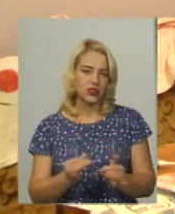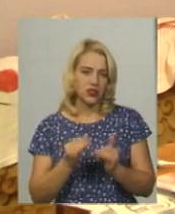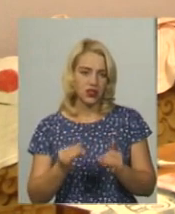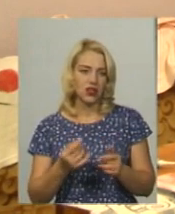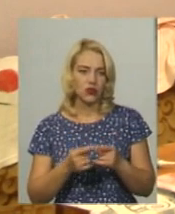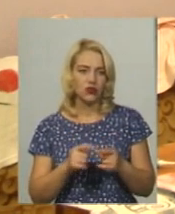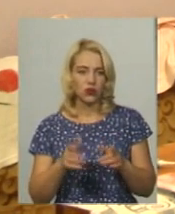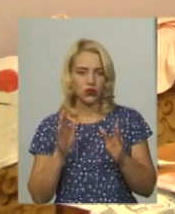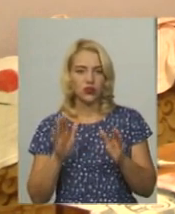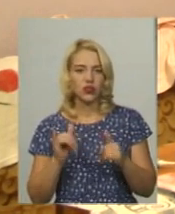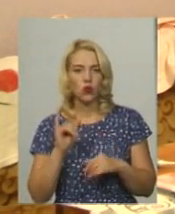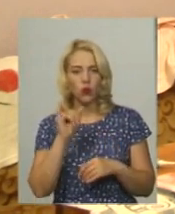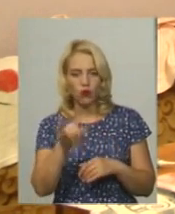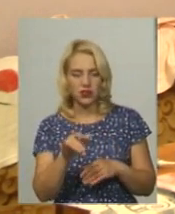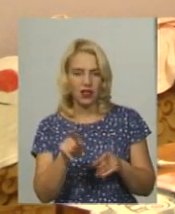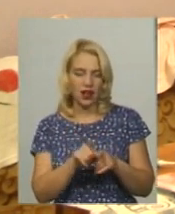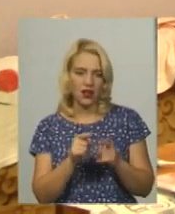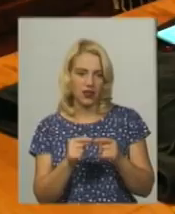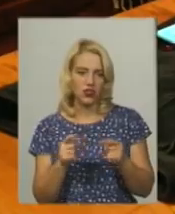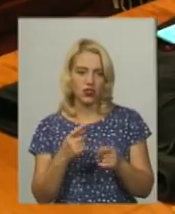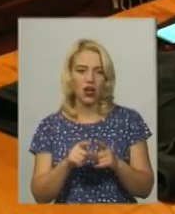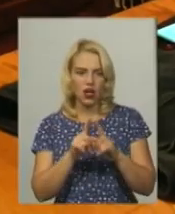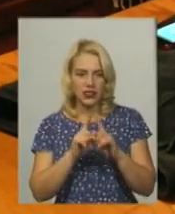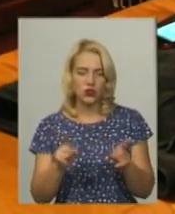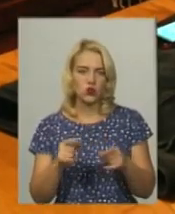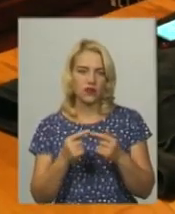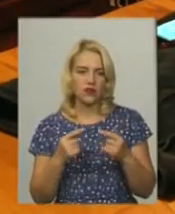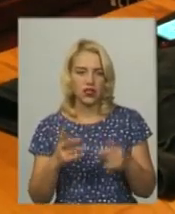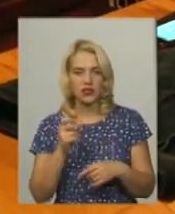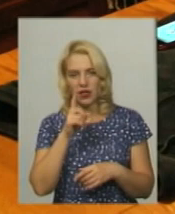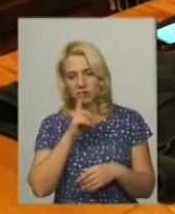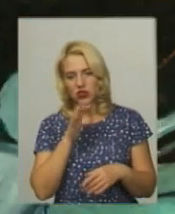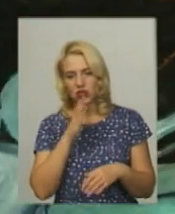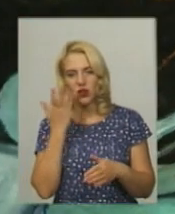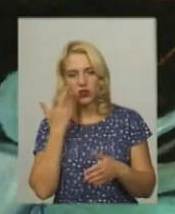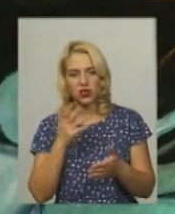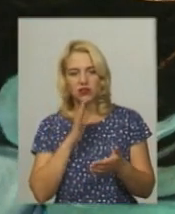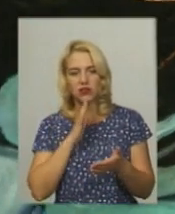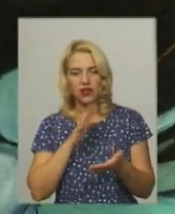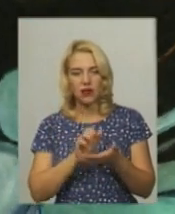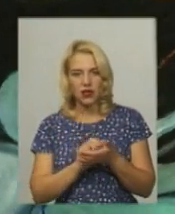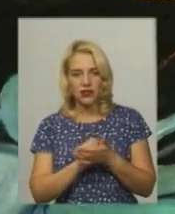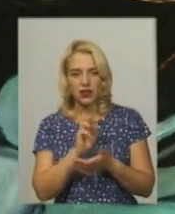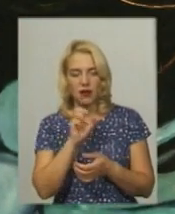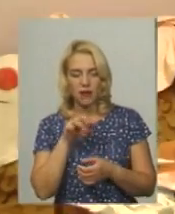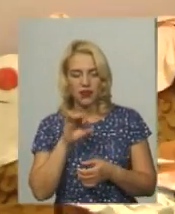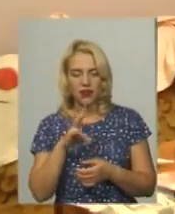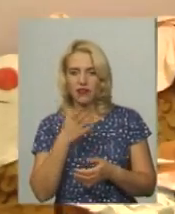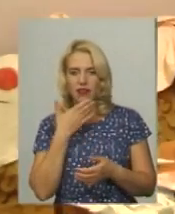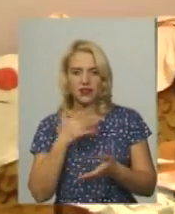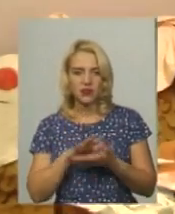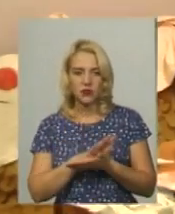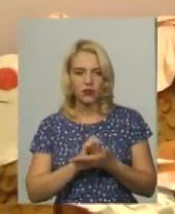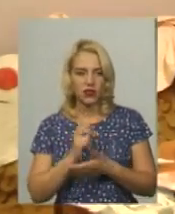воно буде тільки у вас така річ, це буде ексклюзивна річ. За місяць часу, відколи Ольга займається батиком, каже, не зіпсувала жодної речі.